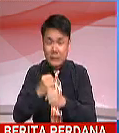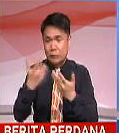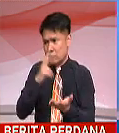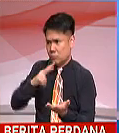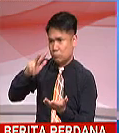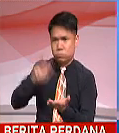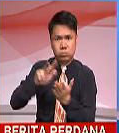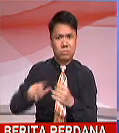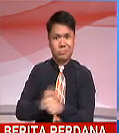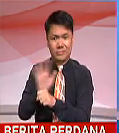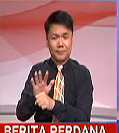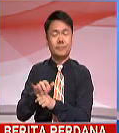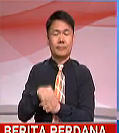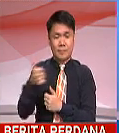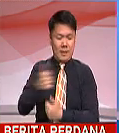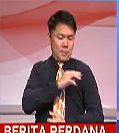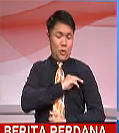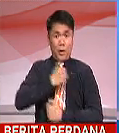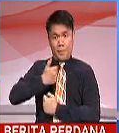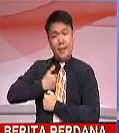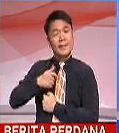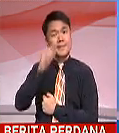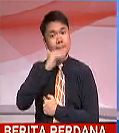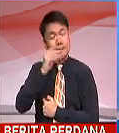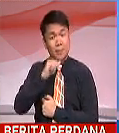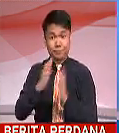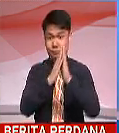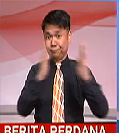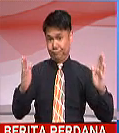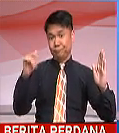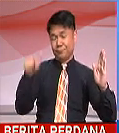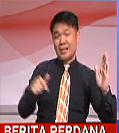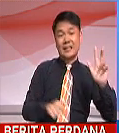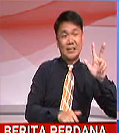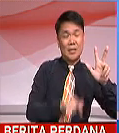Kanan Pertahanan, Datuk Seri Ismail Sabri Yaakob, dalam tempoh sama, seramai